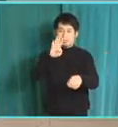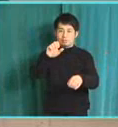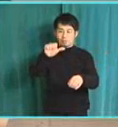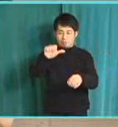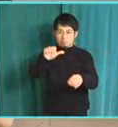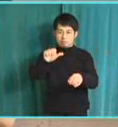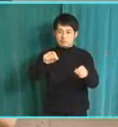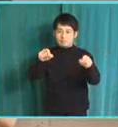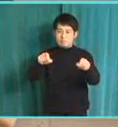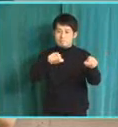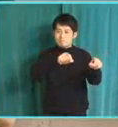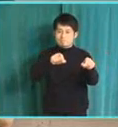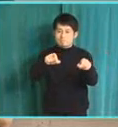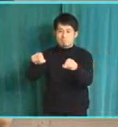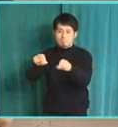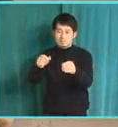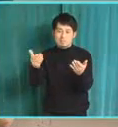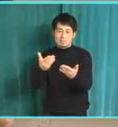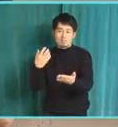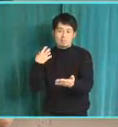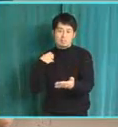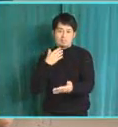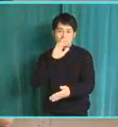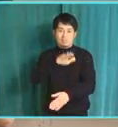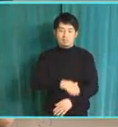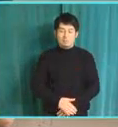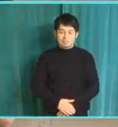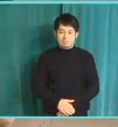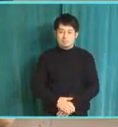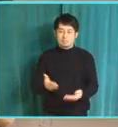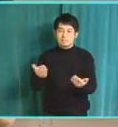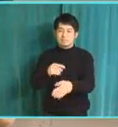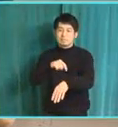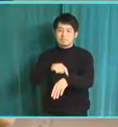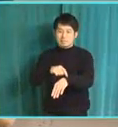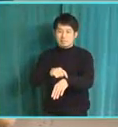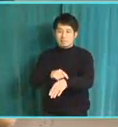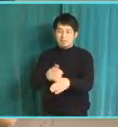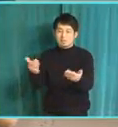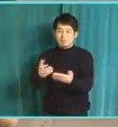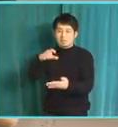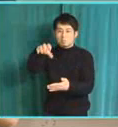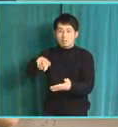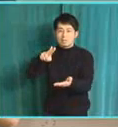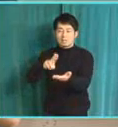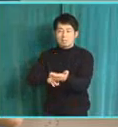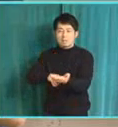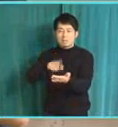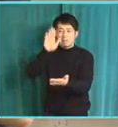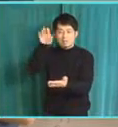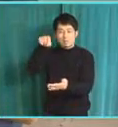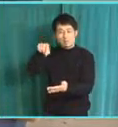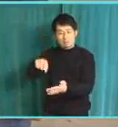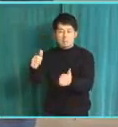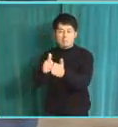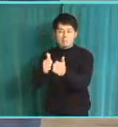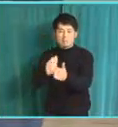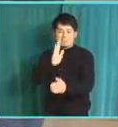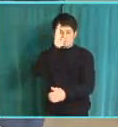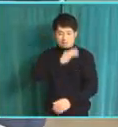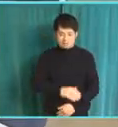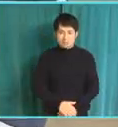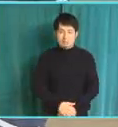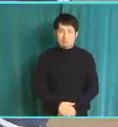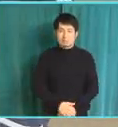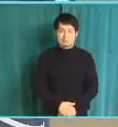。 はい、勤務時間については勤務先の園で相談して決めていただきます。 はい、今回まあ臨時保育士さんを募集